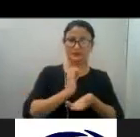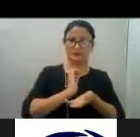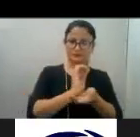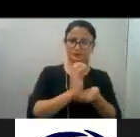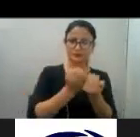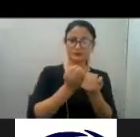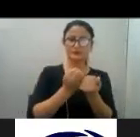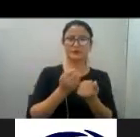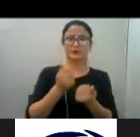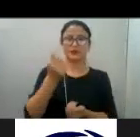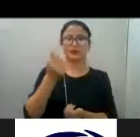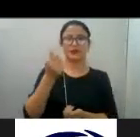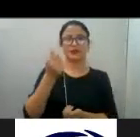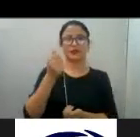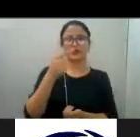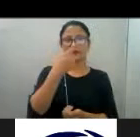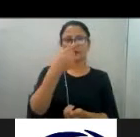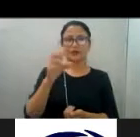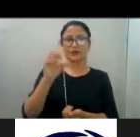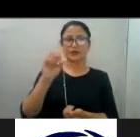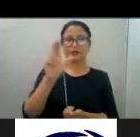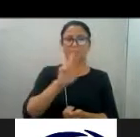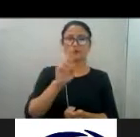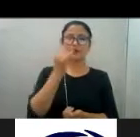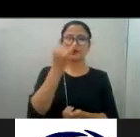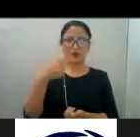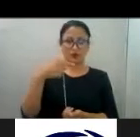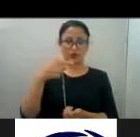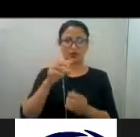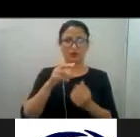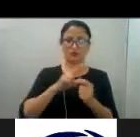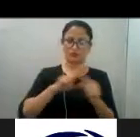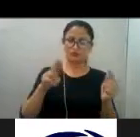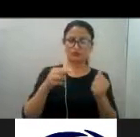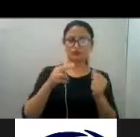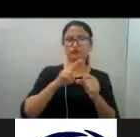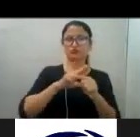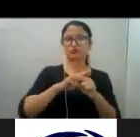गर्नुहुने एपिरोनका सम्पूर्ण पदाधिकारीज्यूहरू,